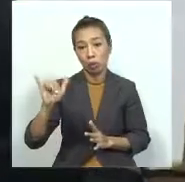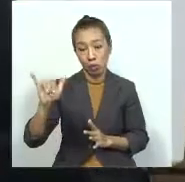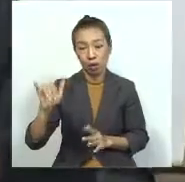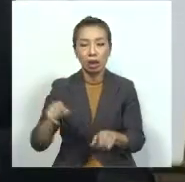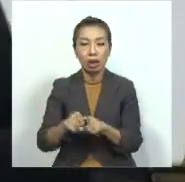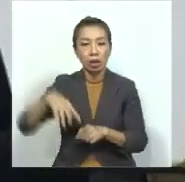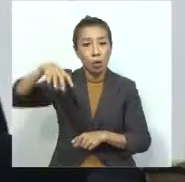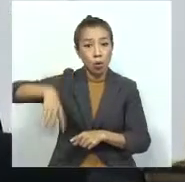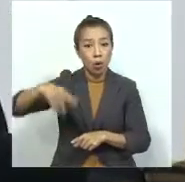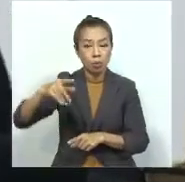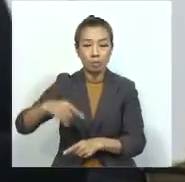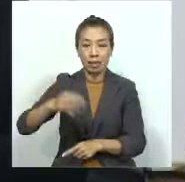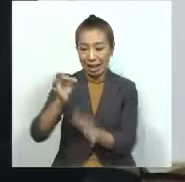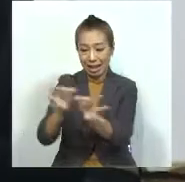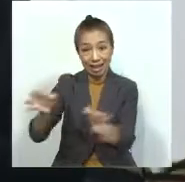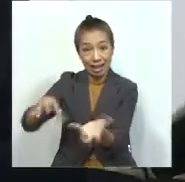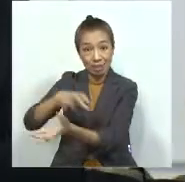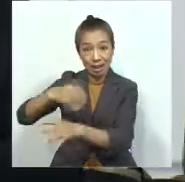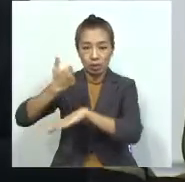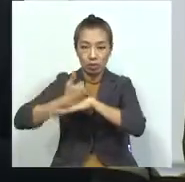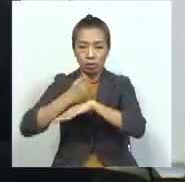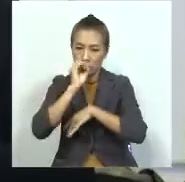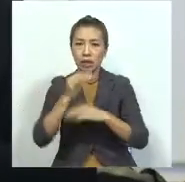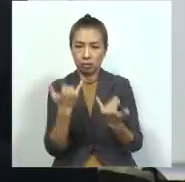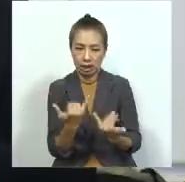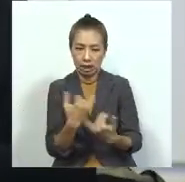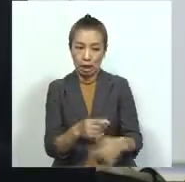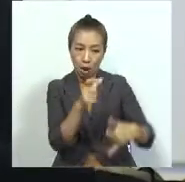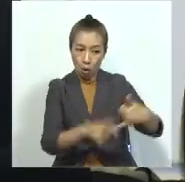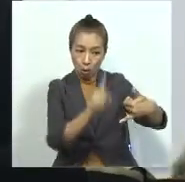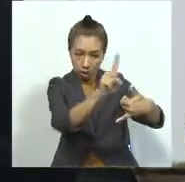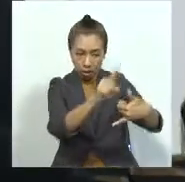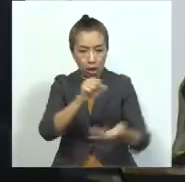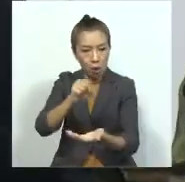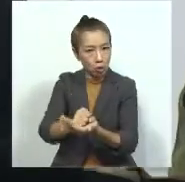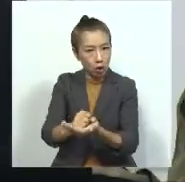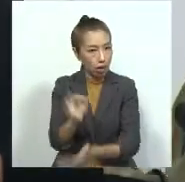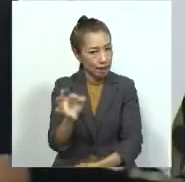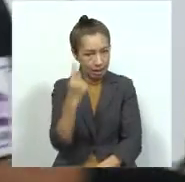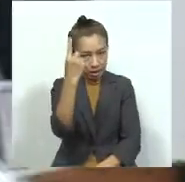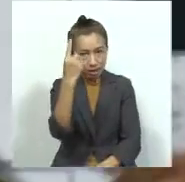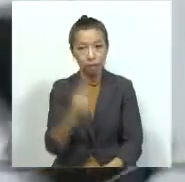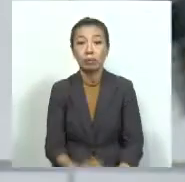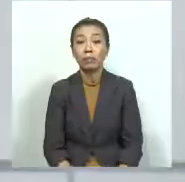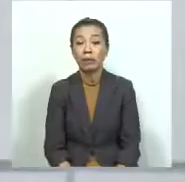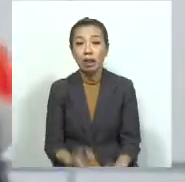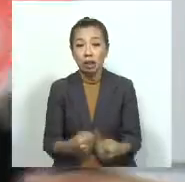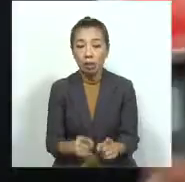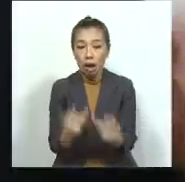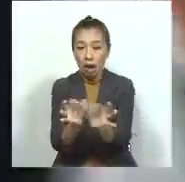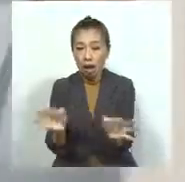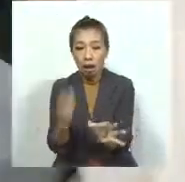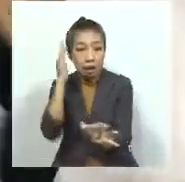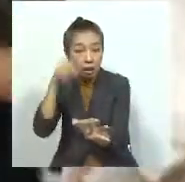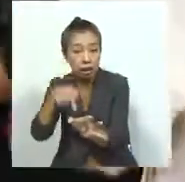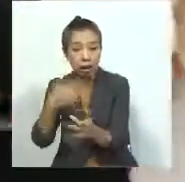นอธิบดีกรมธนารักษ์ก็เปิดเผยนะครับว่าตอนนี้เนี่ยนะฮะยังคงให้1คนต่อ1สิทธิ์ต่อ1เหรียญเท่านั้นส่วนเหรียญที่ระลึกช